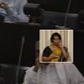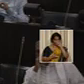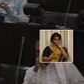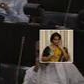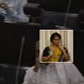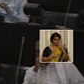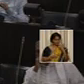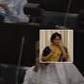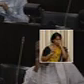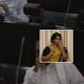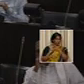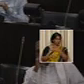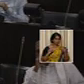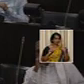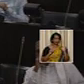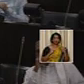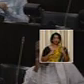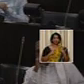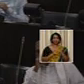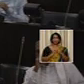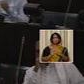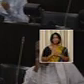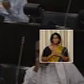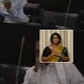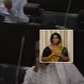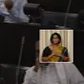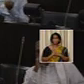මාස 3ට විතරක් මේ වෙනකොට අපි ඩොලර් මිලියන